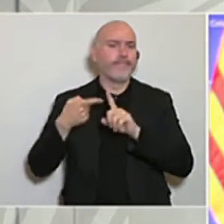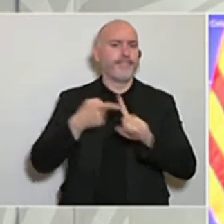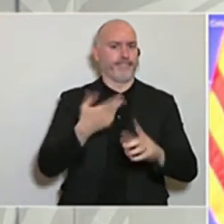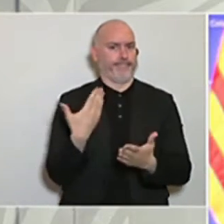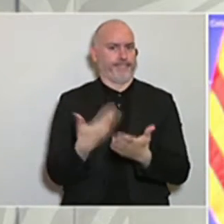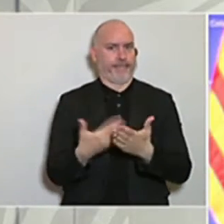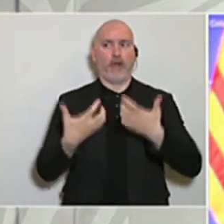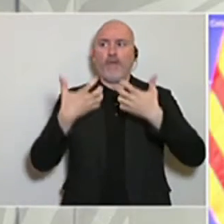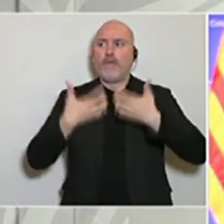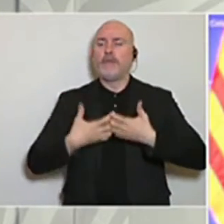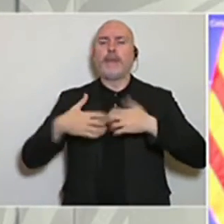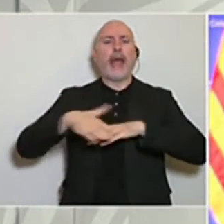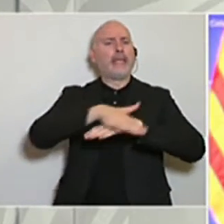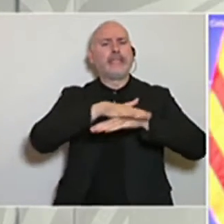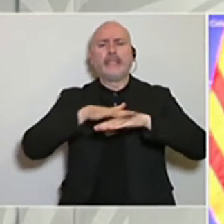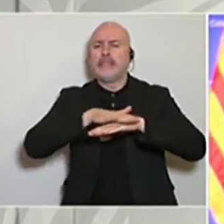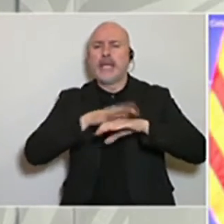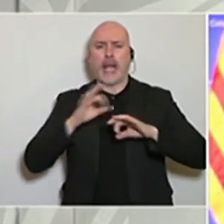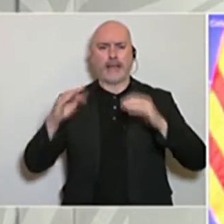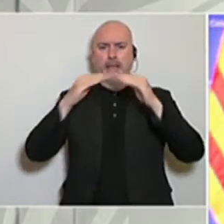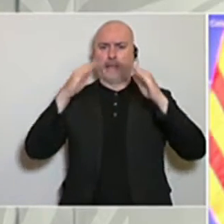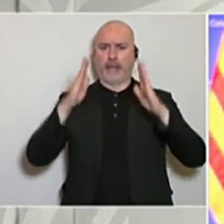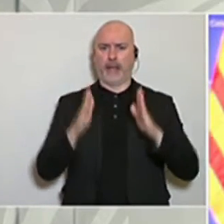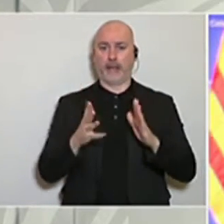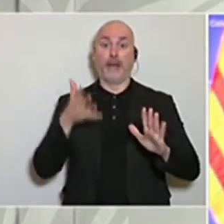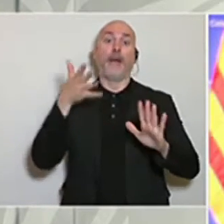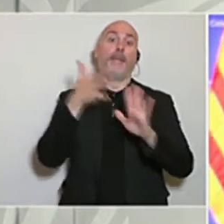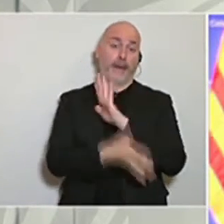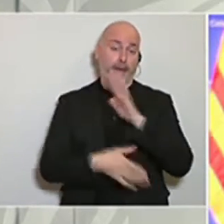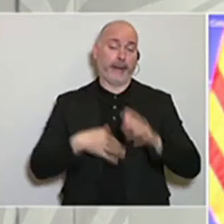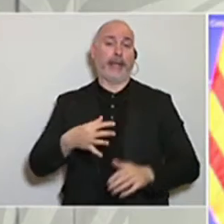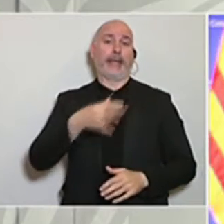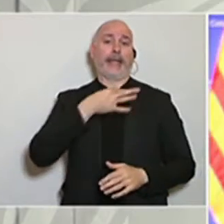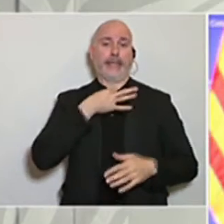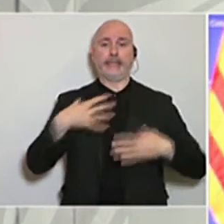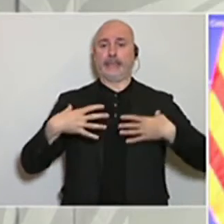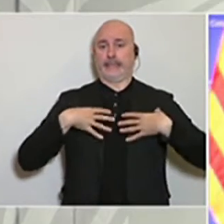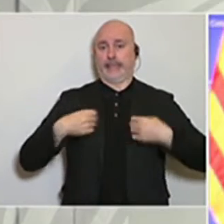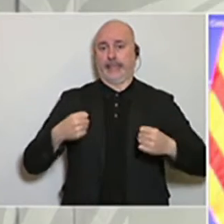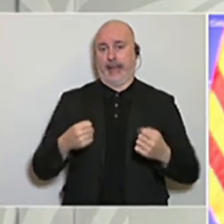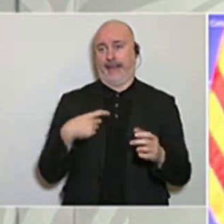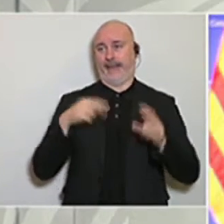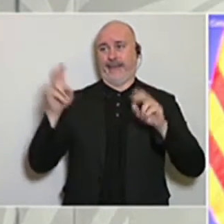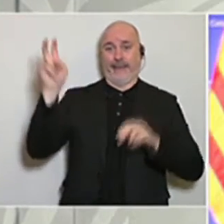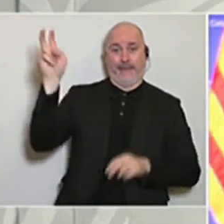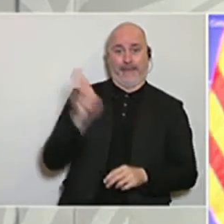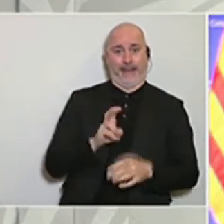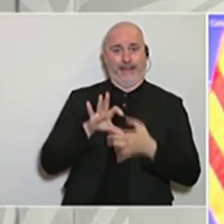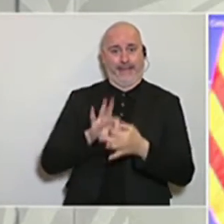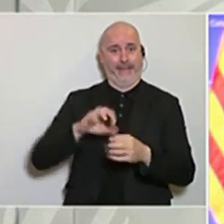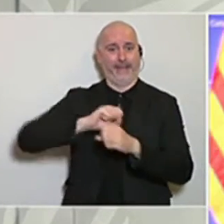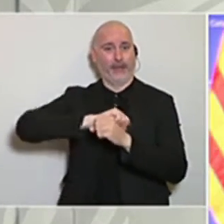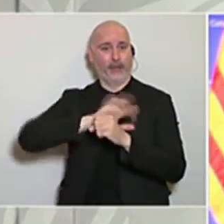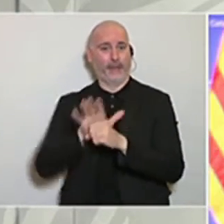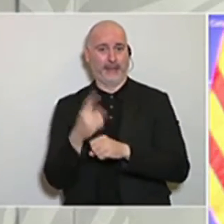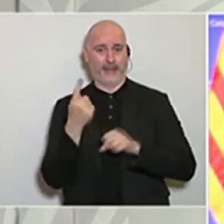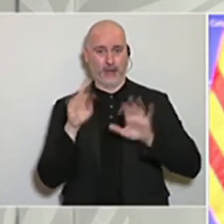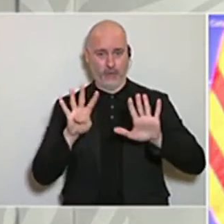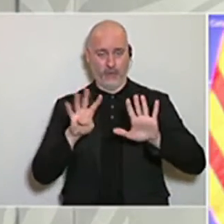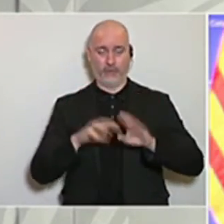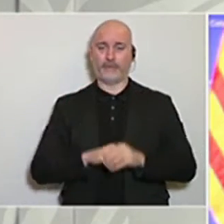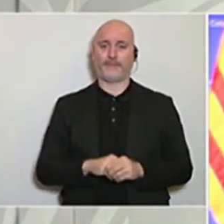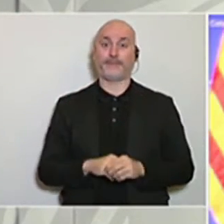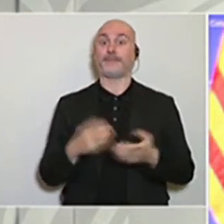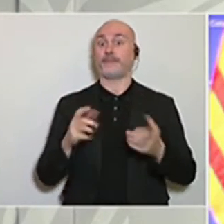funcionament essencial de la mateixa entitat com a conseqüència de la crisi sanitària causada per la Covid-19. D'aquesta manera,